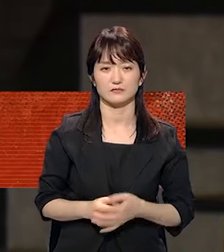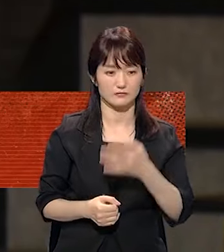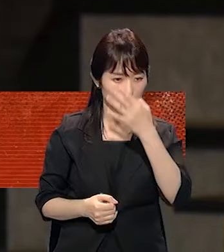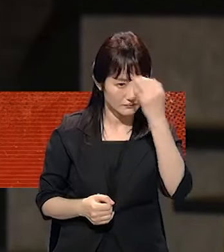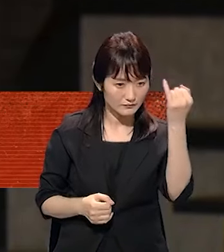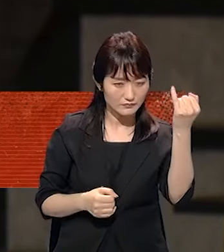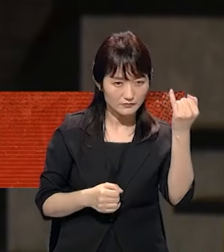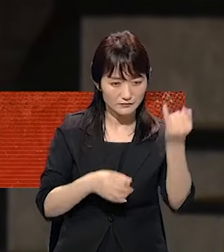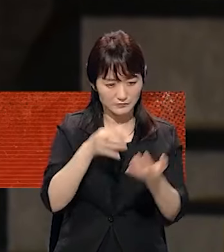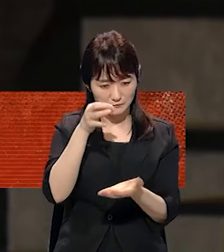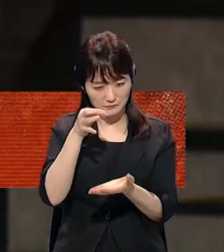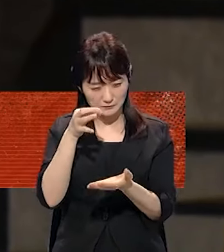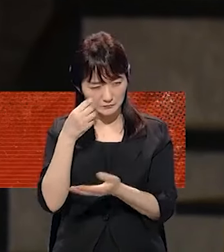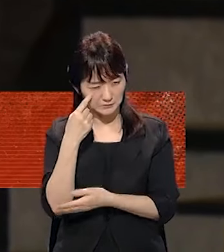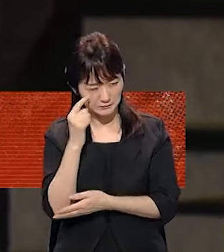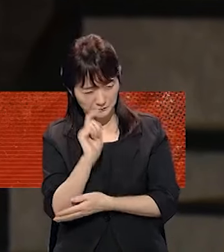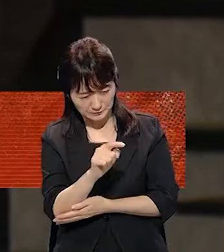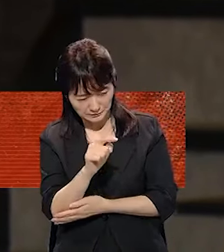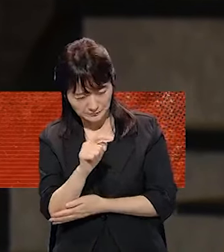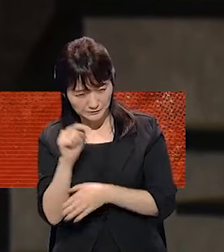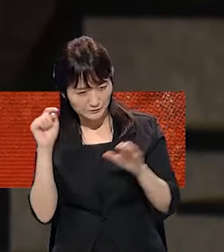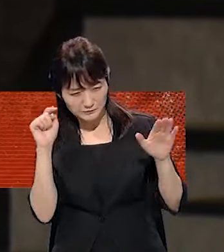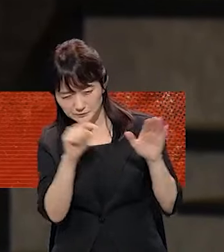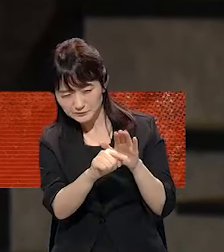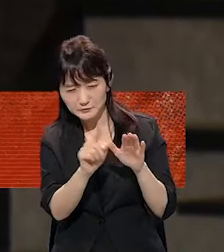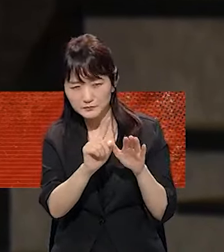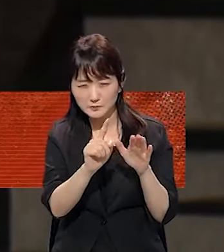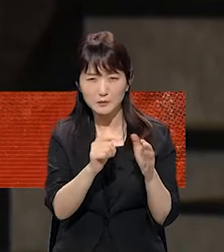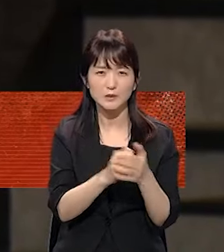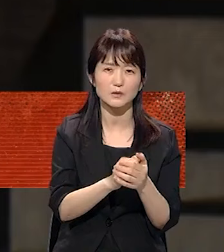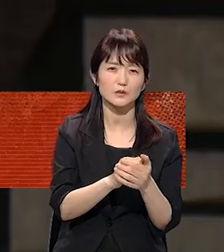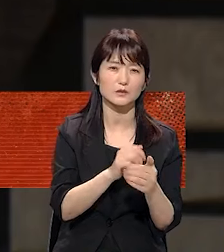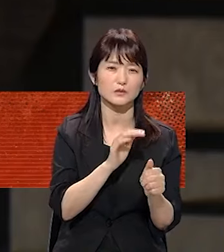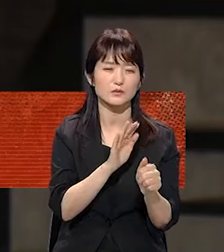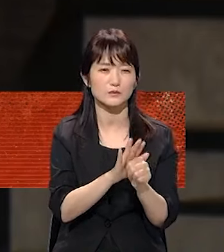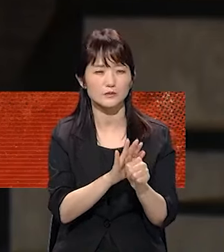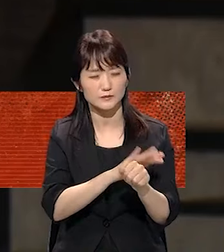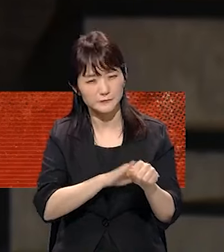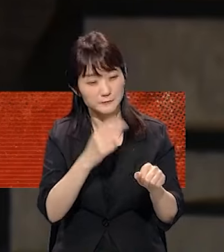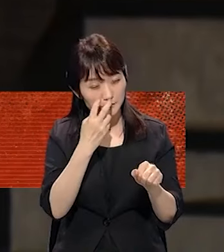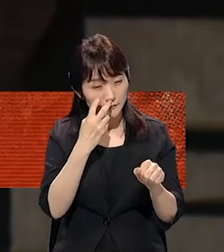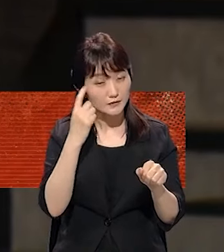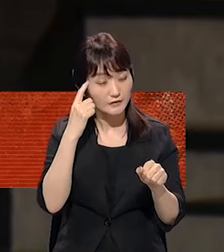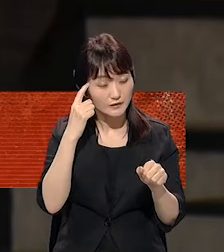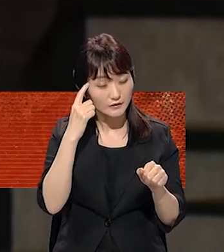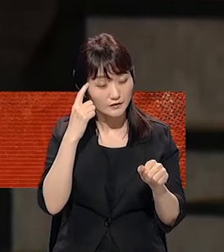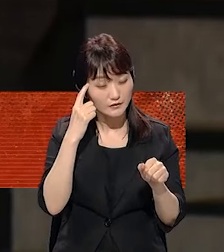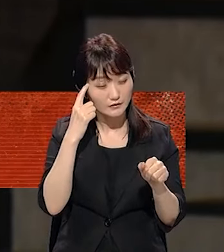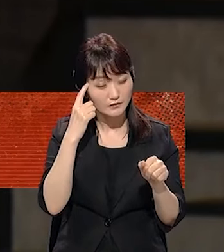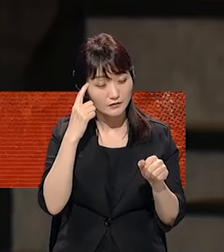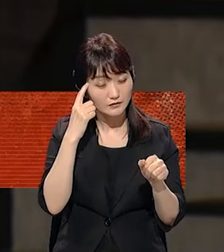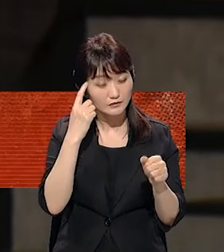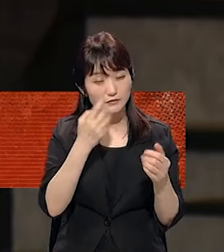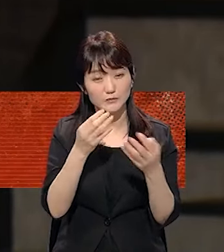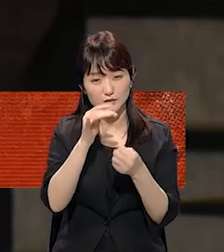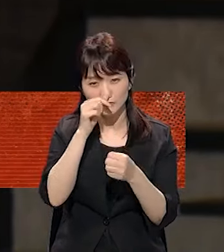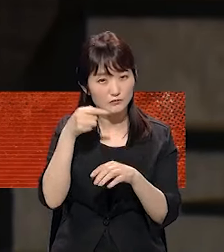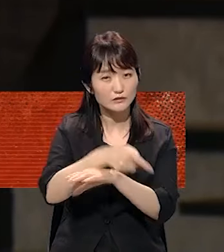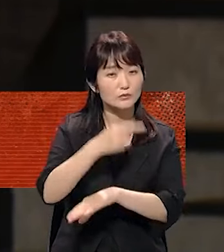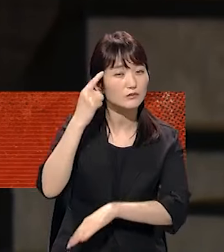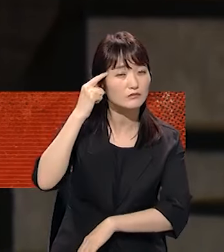그러나 내가 없는 동안 뭐 우리 엄마거 뭐 가져가려 그러는 거 아닌가 뭐 이런 식으로 생각하지 않을까는 생각이 그 외에는 저도 상상이 잘 안